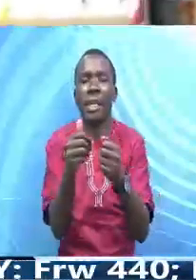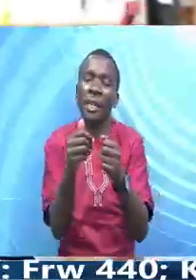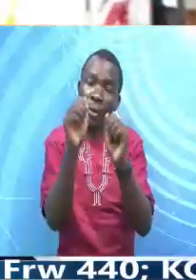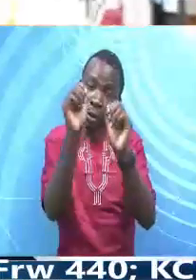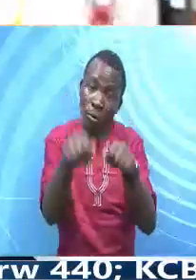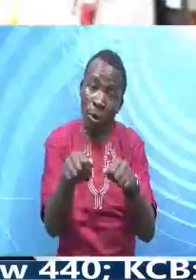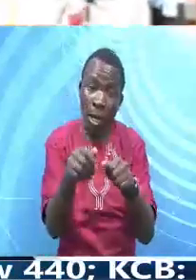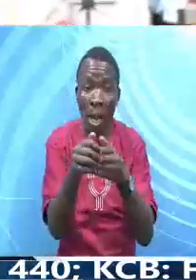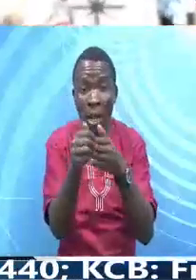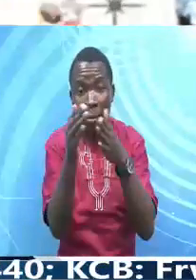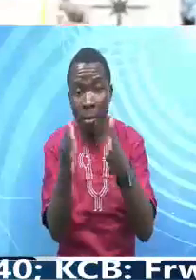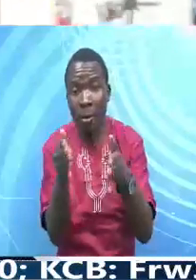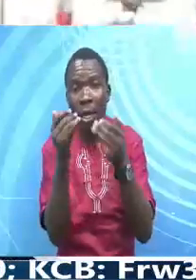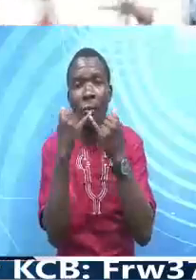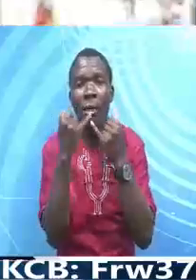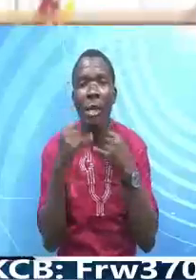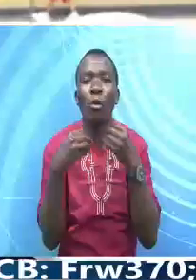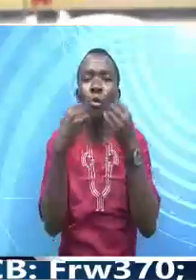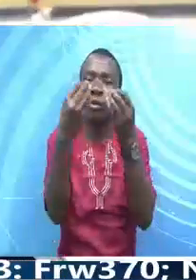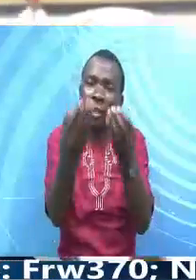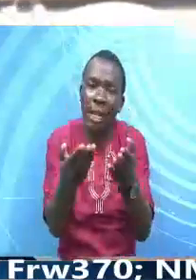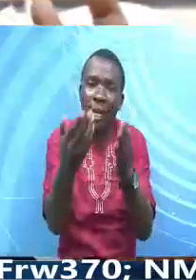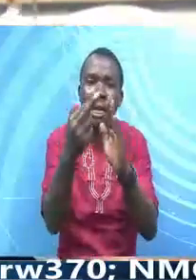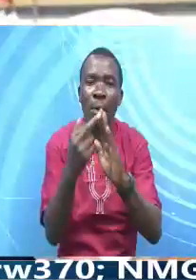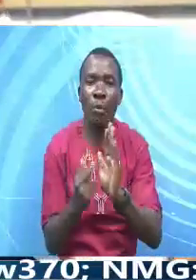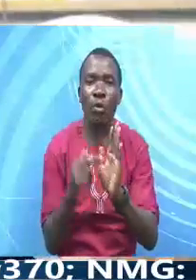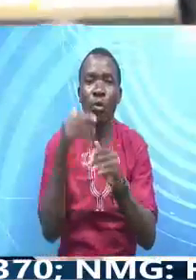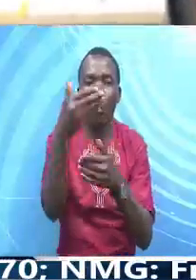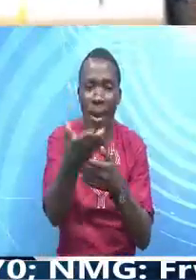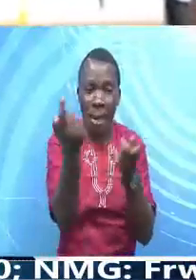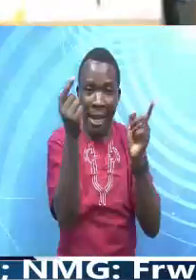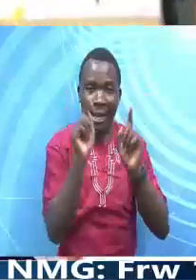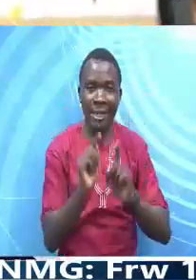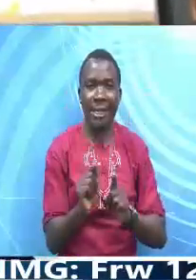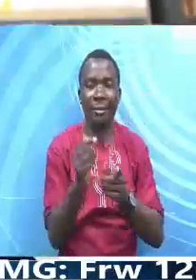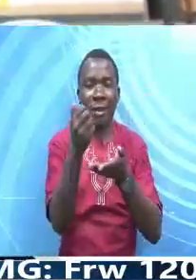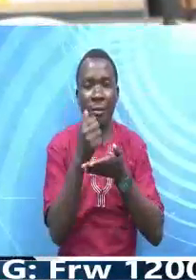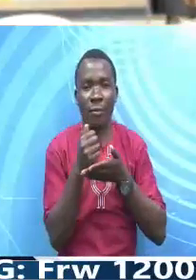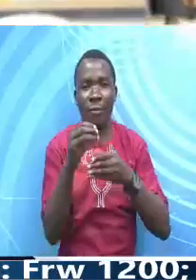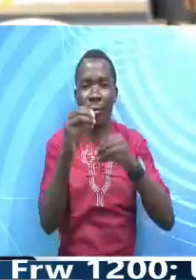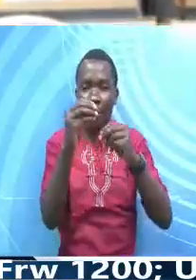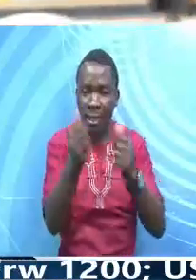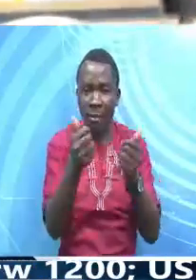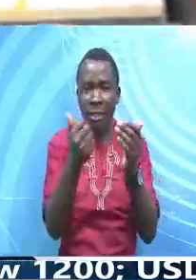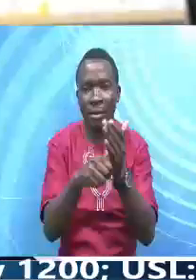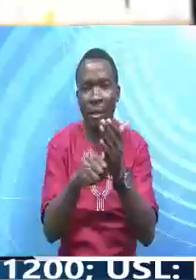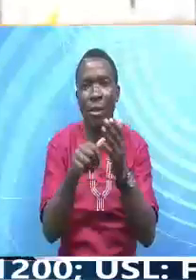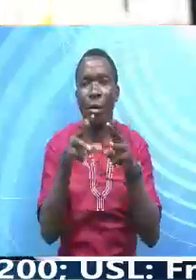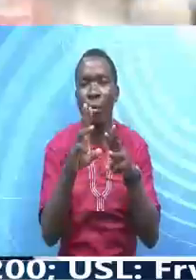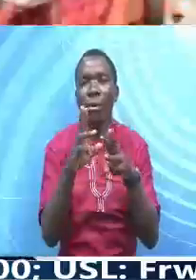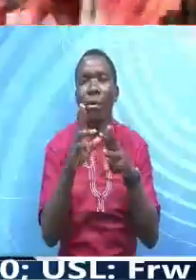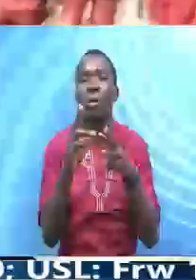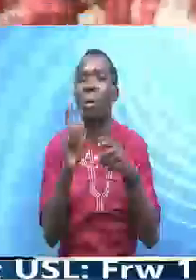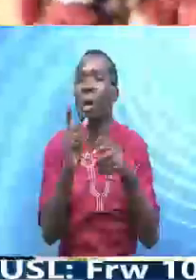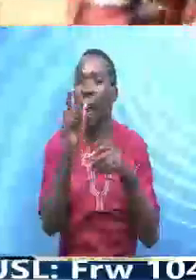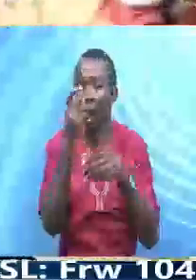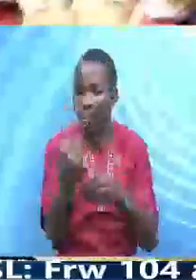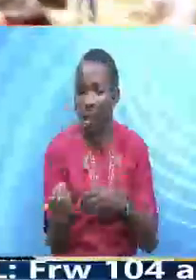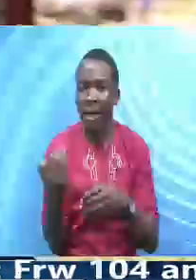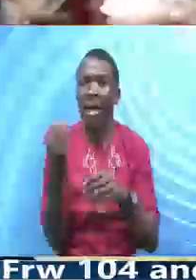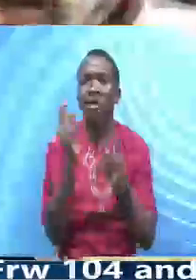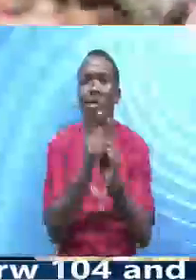bwatubwiye ko dutanga raporo hanyuma bakaza bagadufasha gukemura icyo kibazo kuryo nta mwana uri bugira ikibazo akomeza avuga